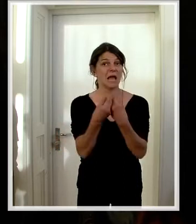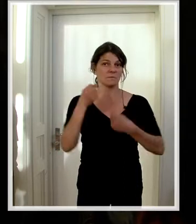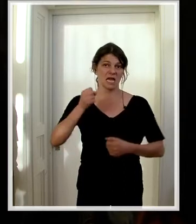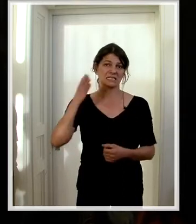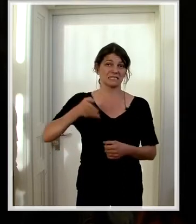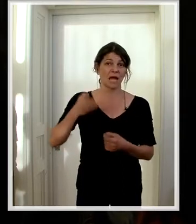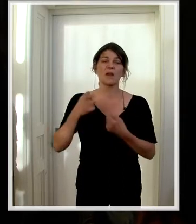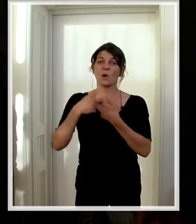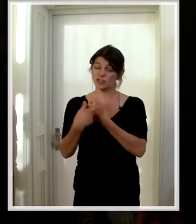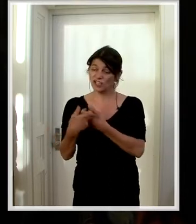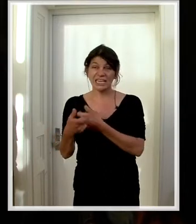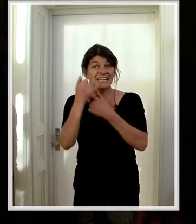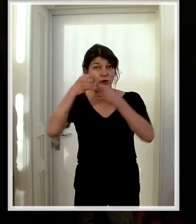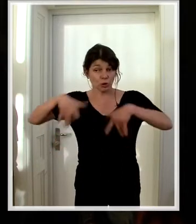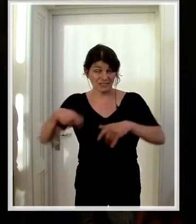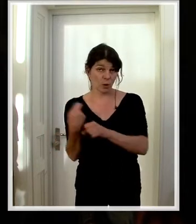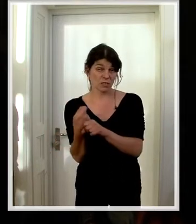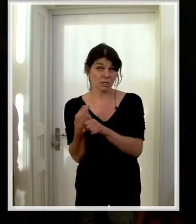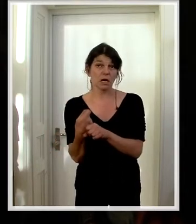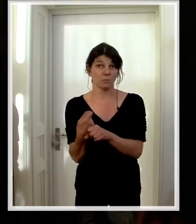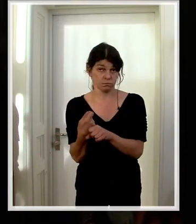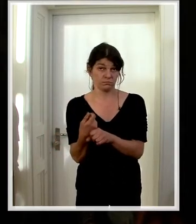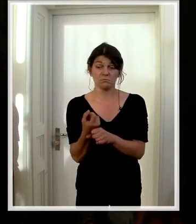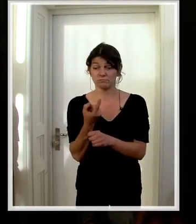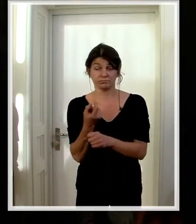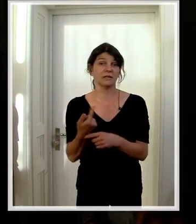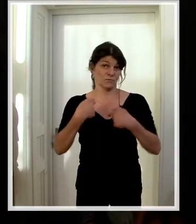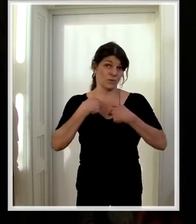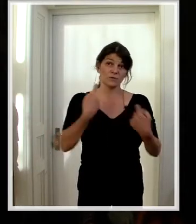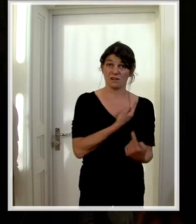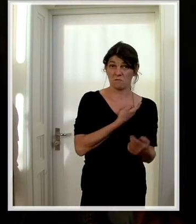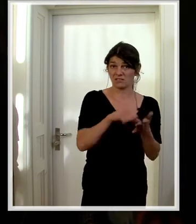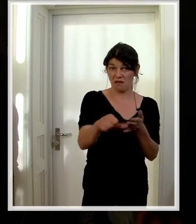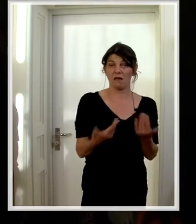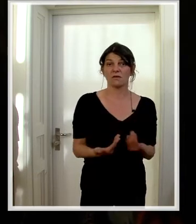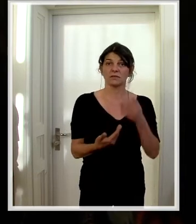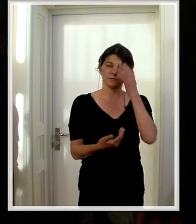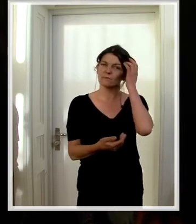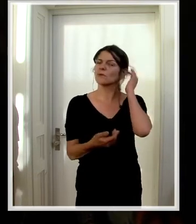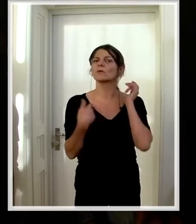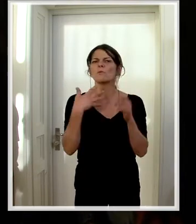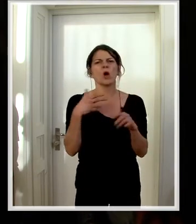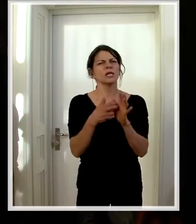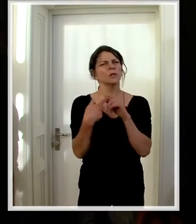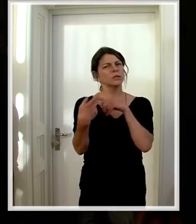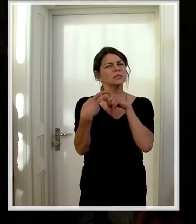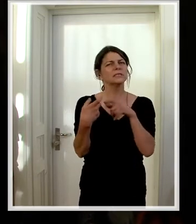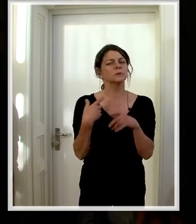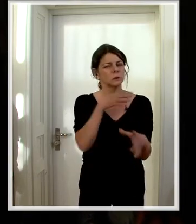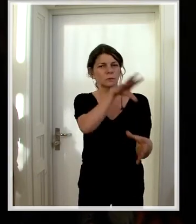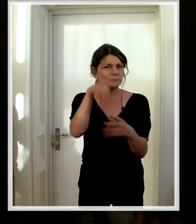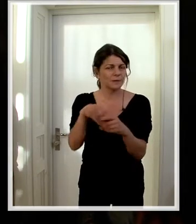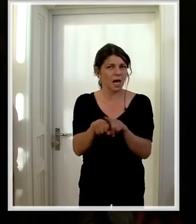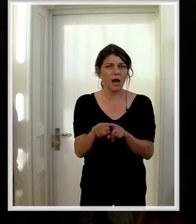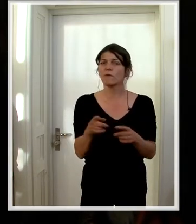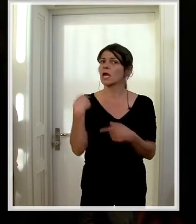ganze Schieneninfrastruktur kostet, natürlich ein kleinerer Teil bei uns ist. Und was ich eigentlich da auch noch möchte, die Diskussion einbringen,